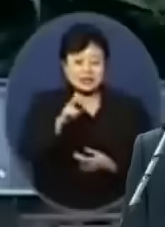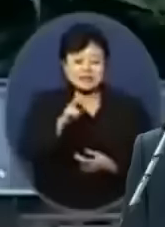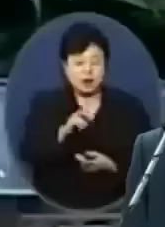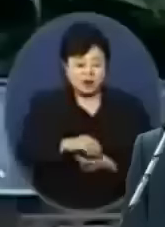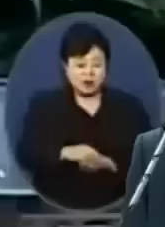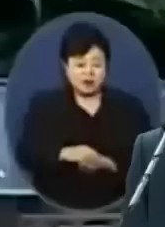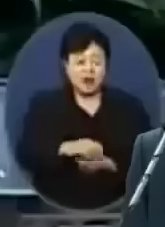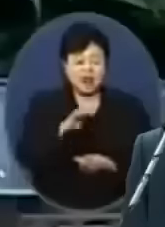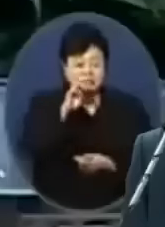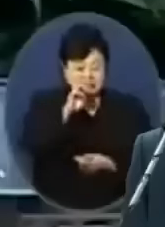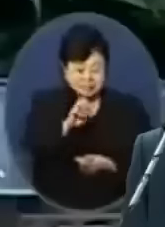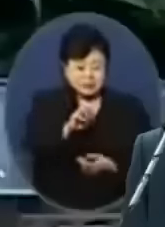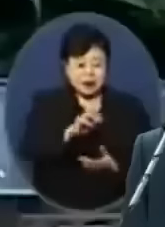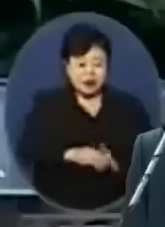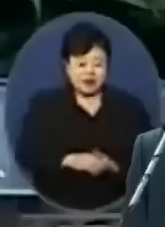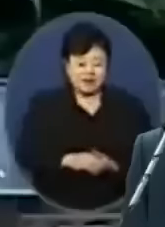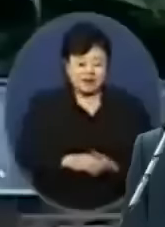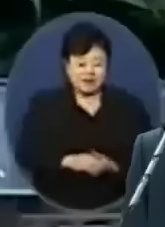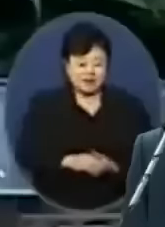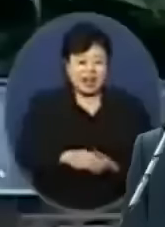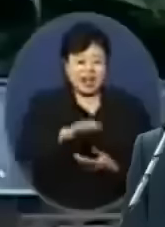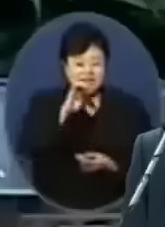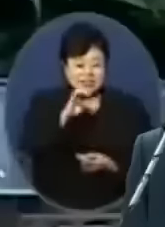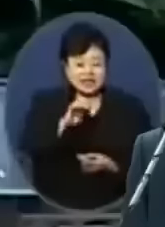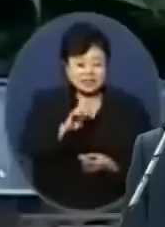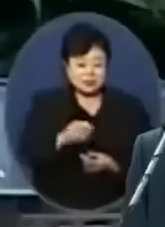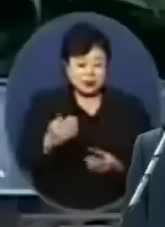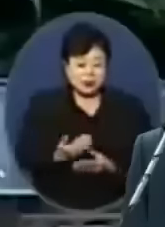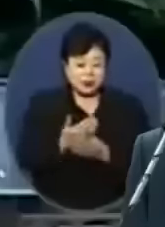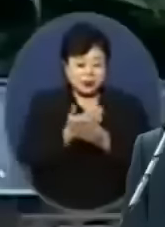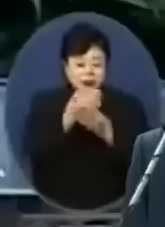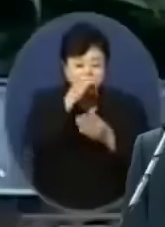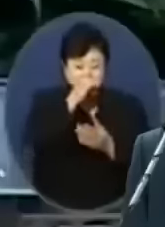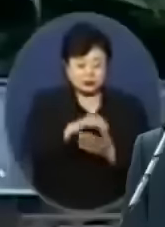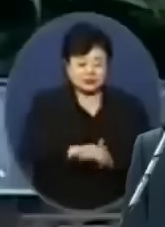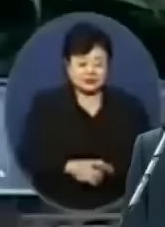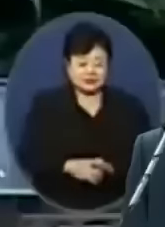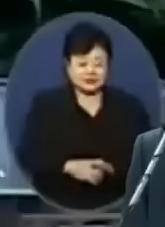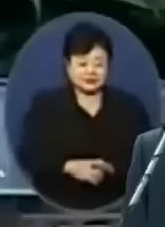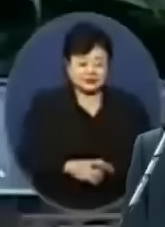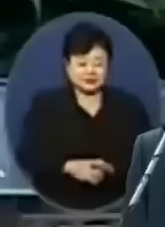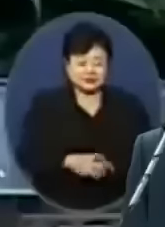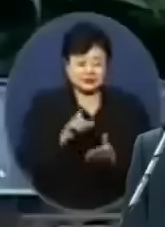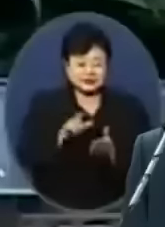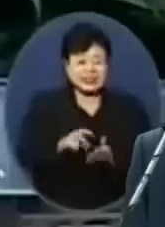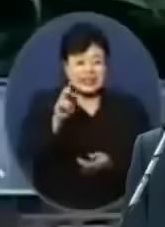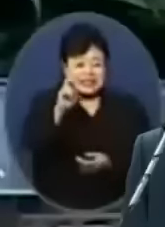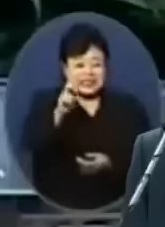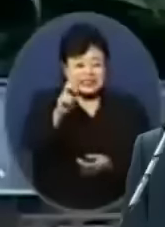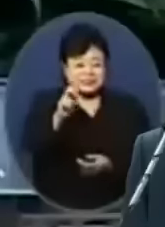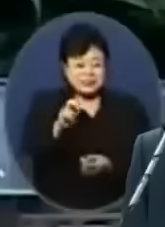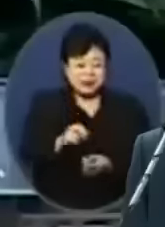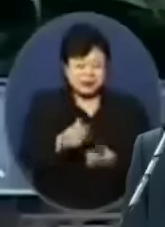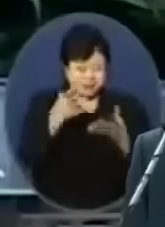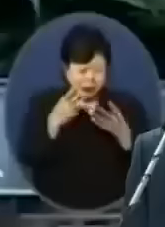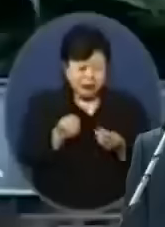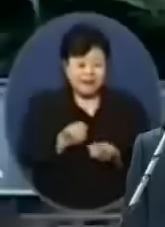20명씩 30명씩 사람이 불어가요. 그때 20명이면 기가 막혀요.